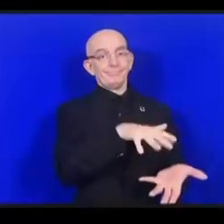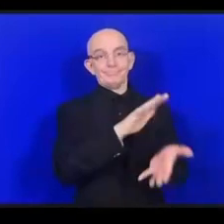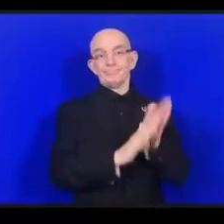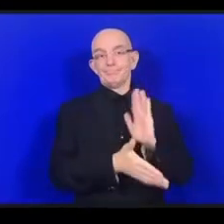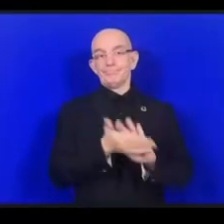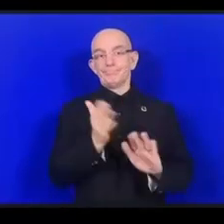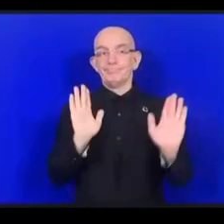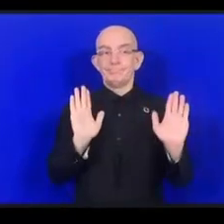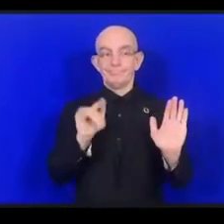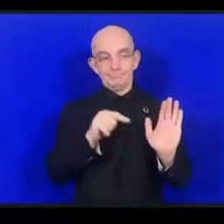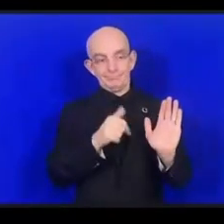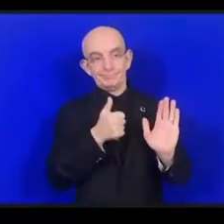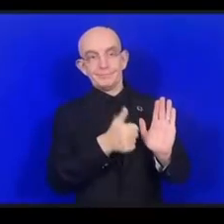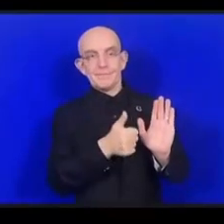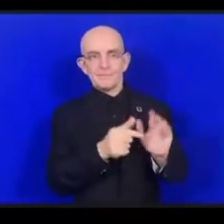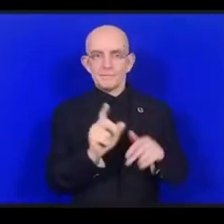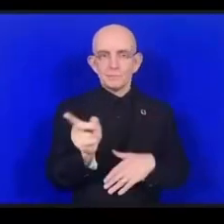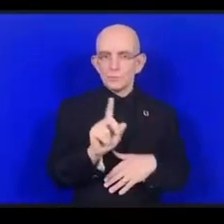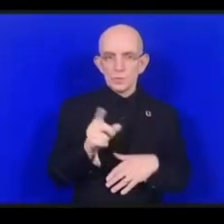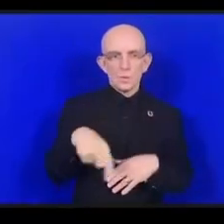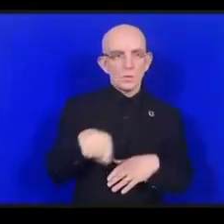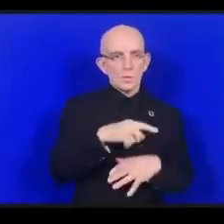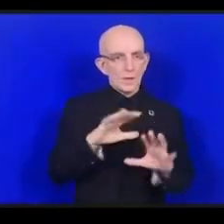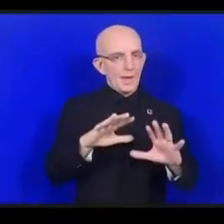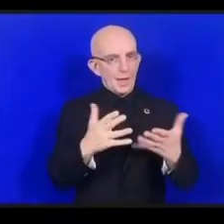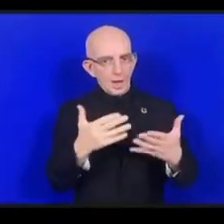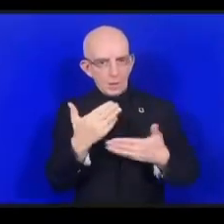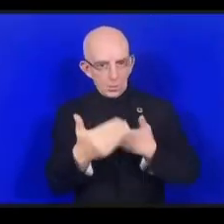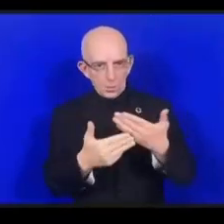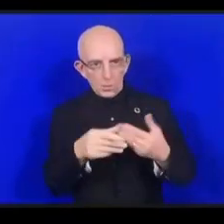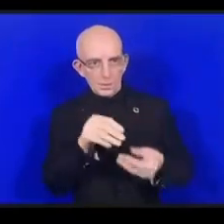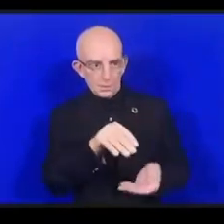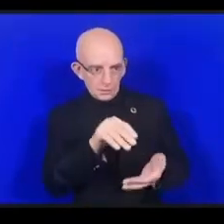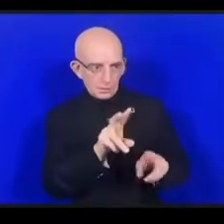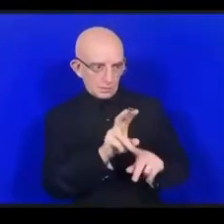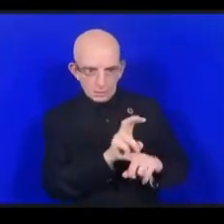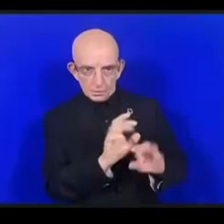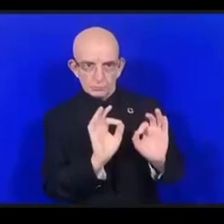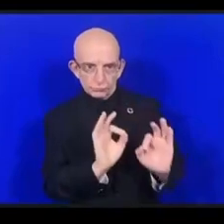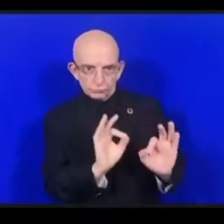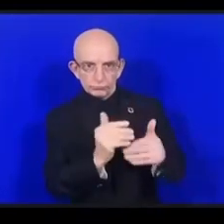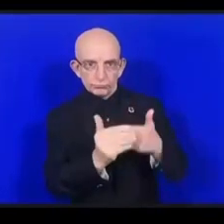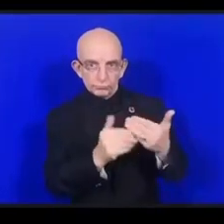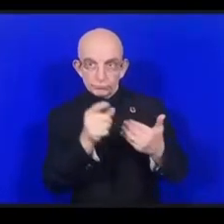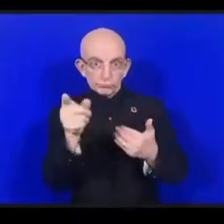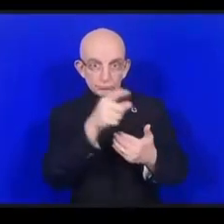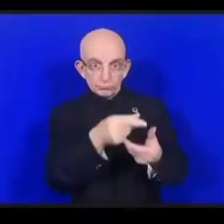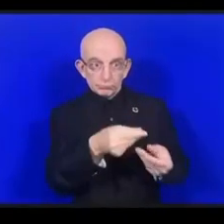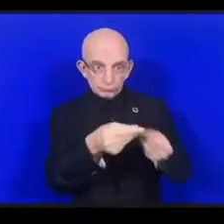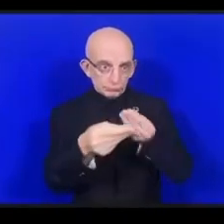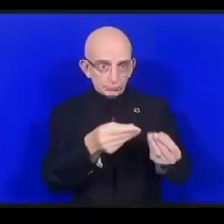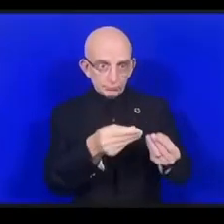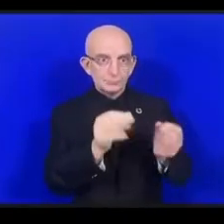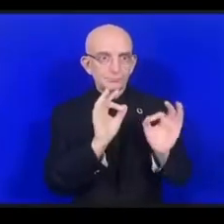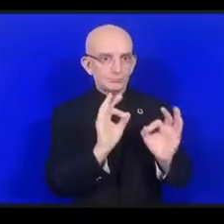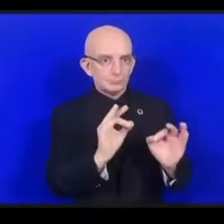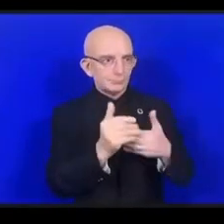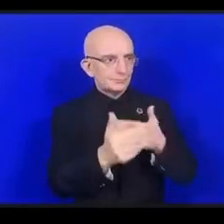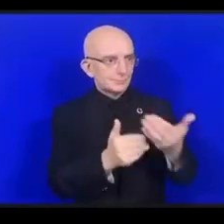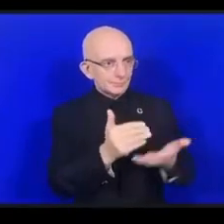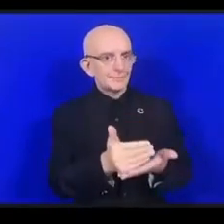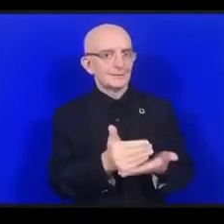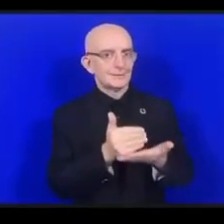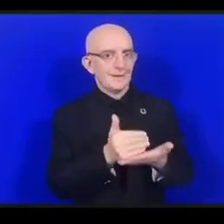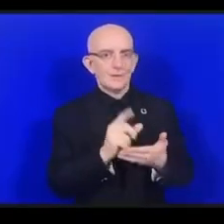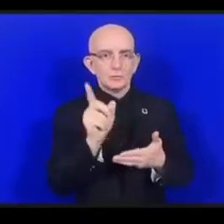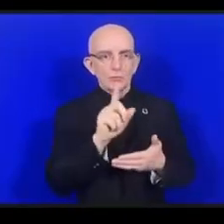只要我们有一种合适的安全的方式来控制，所以呢，我们这些程序已经到位